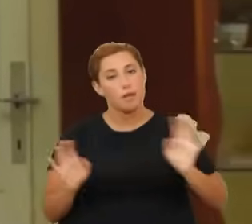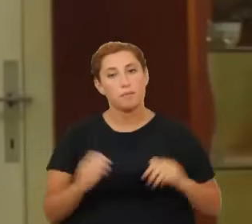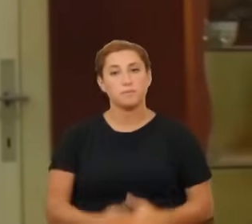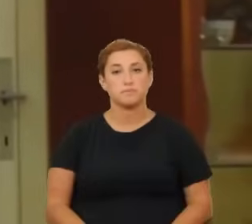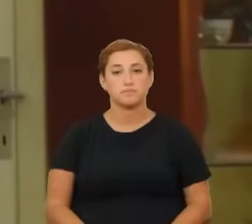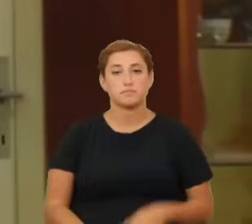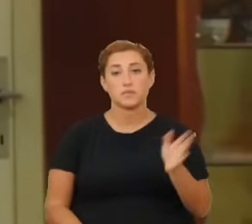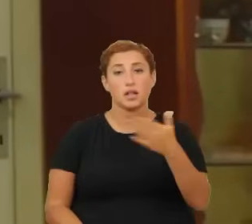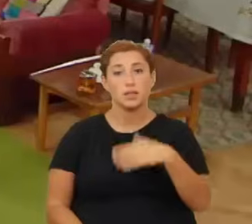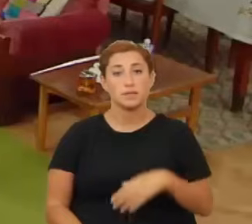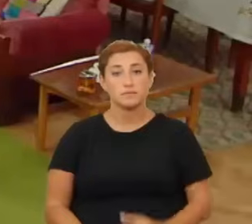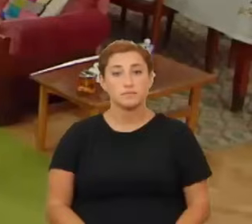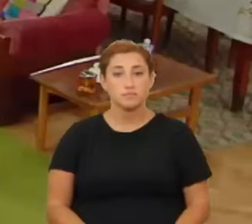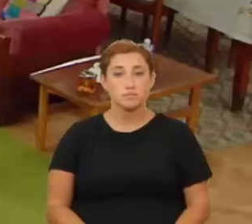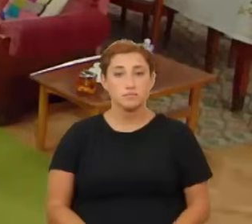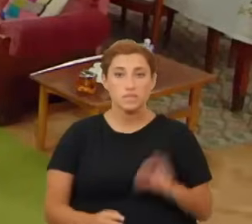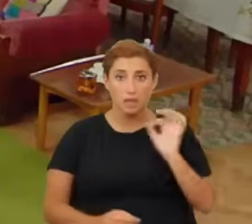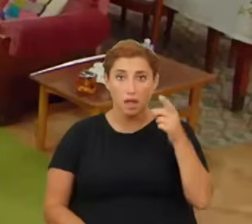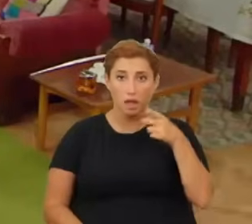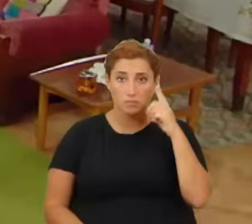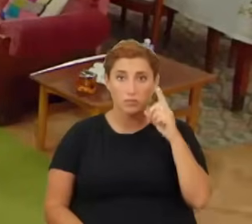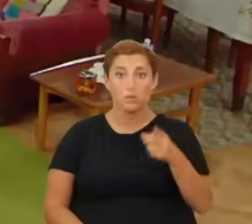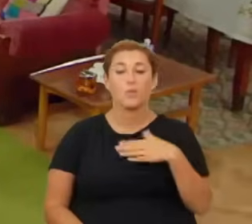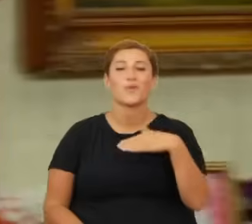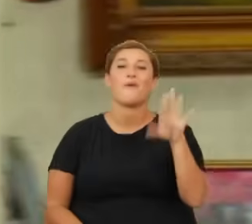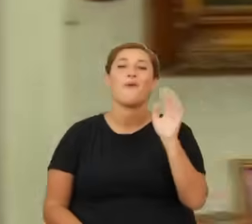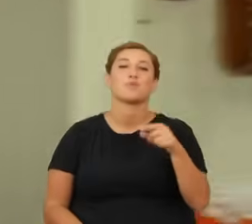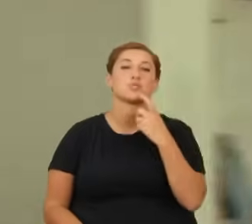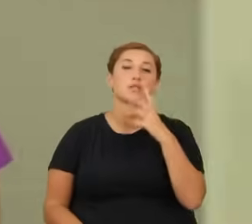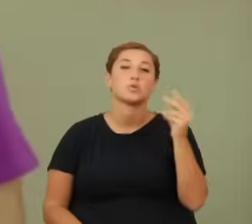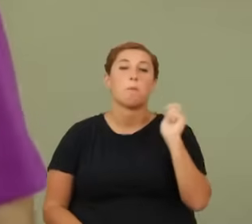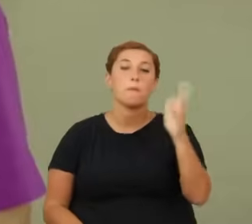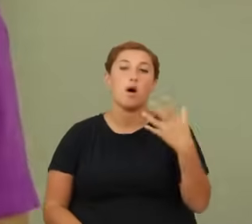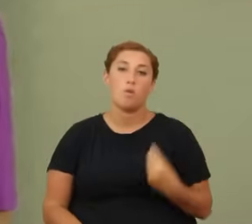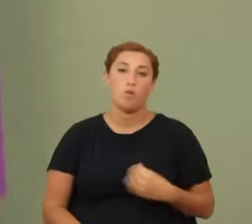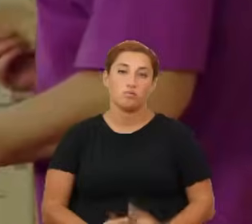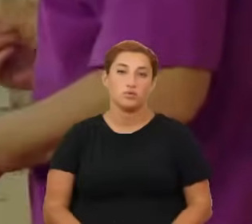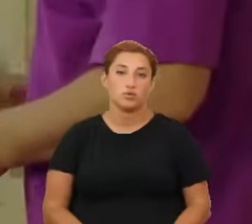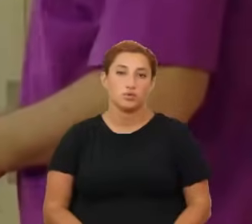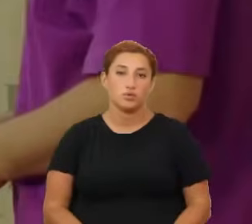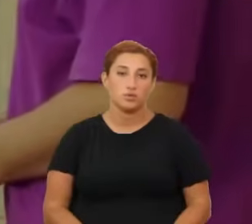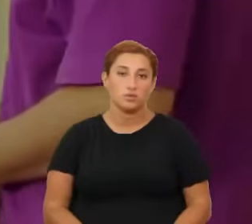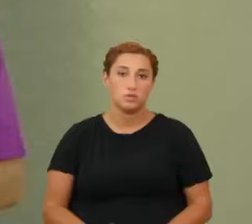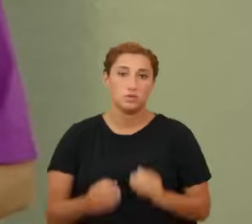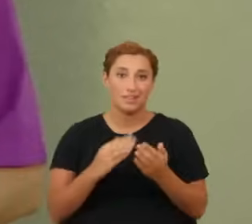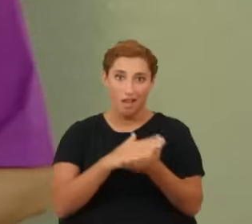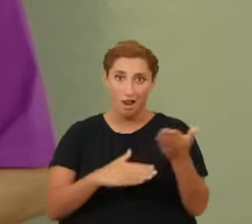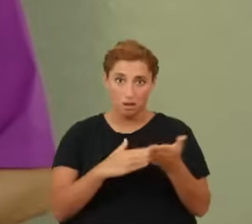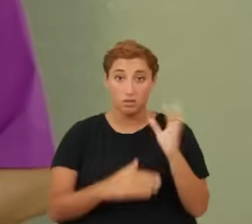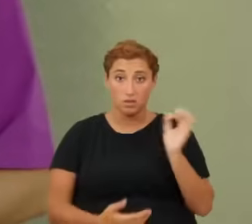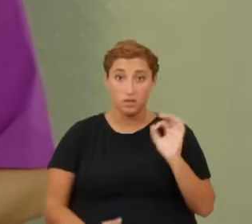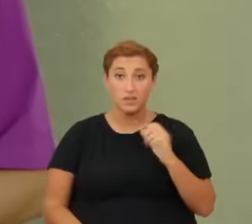olur. Tamam, al. Yeter mi bu? Ha yok, bu sene acayip pahalanmıştır şeyler. Tebrik kartları. Tabii